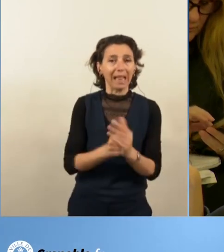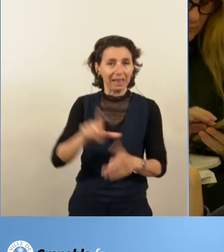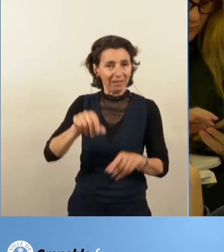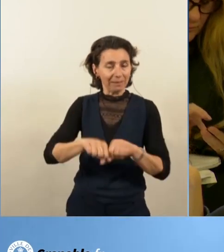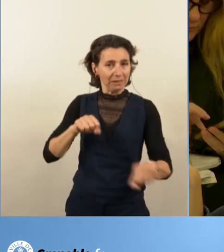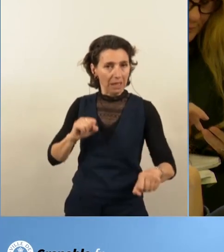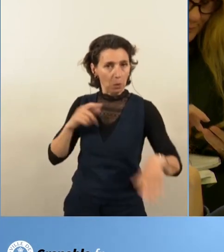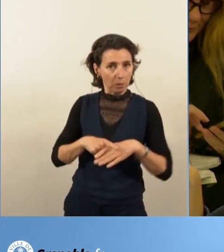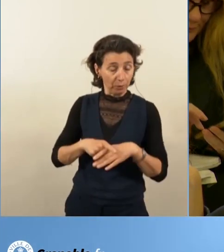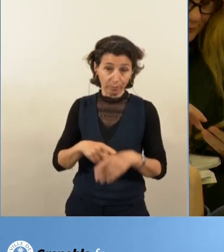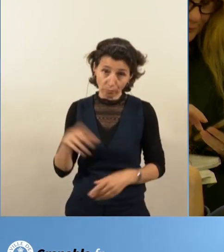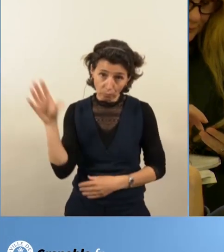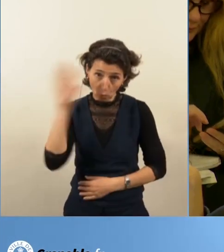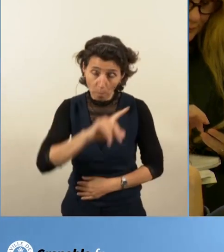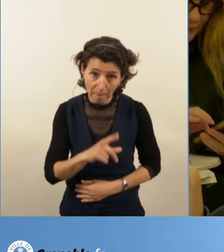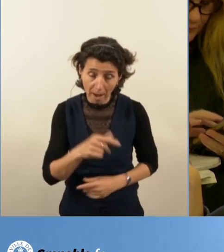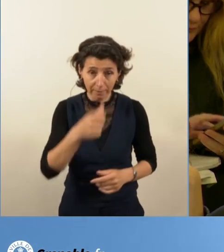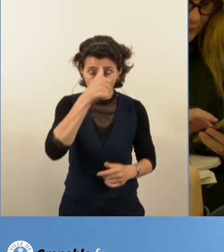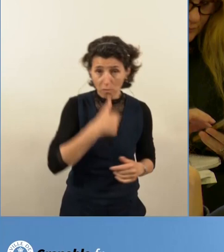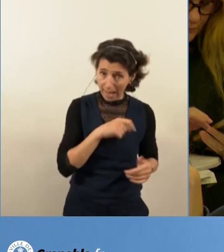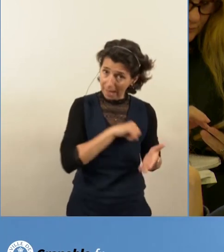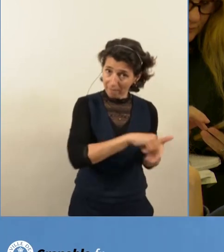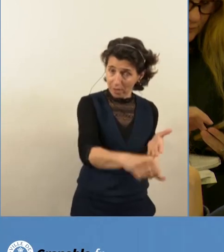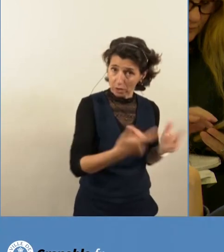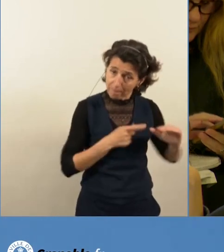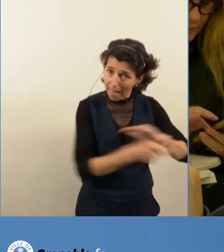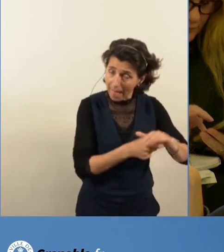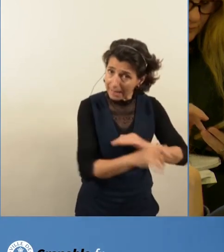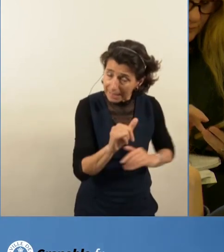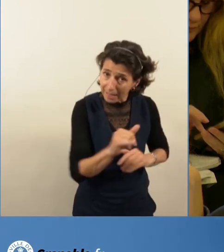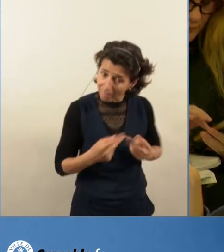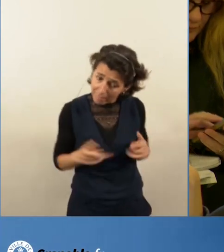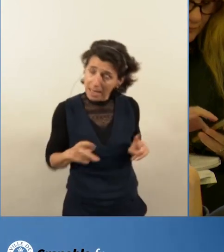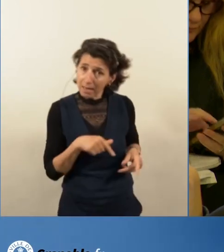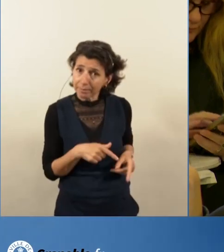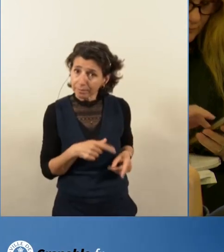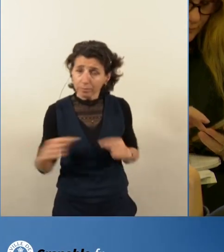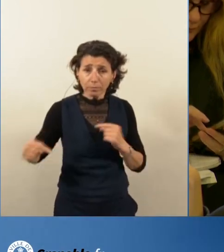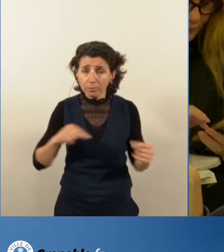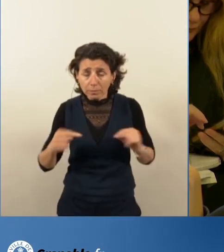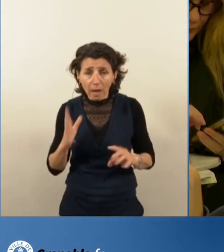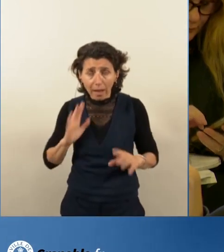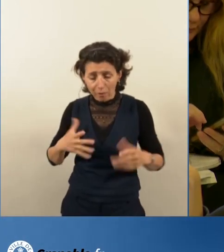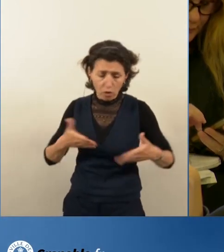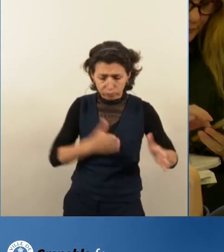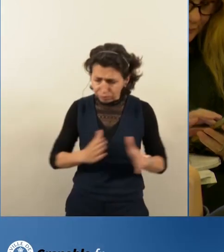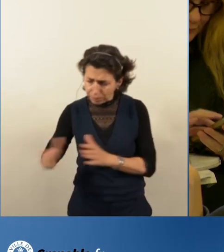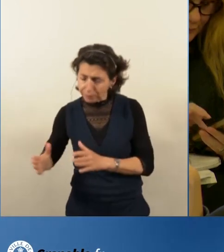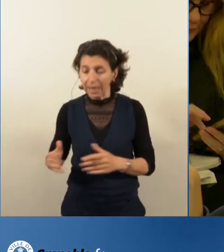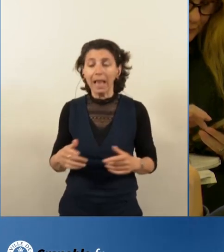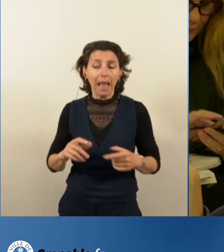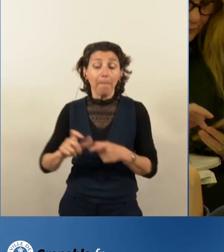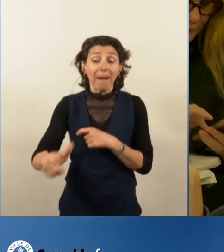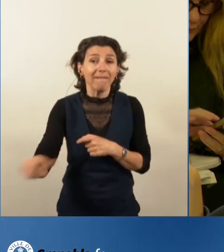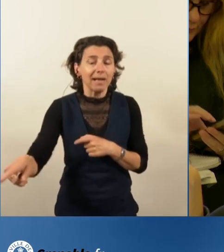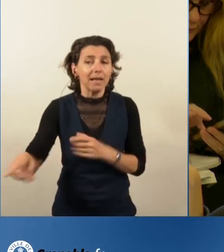et que ce débat a été pour notre groupe structurant mes chers collègues des débats portés à l'occasion de l'augmentation de la taxe foncière ça a du